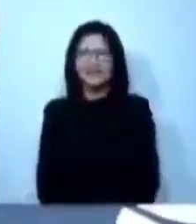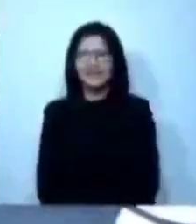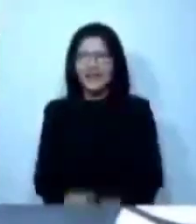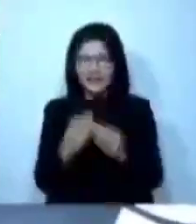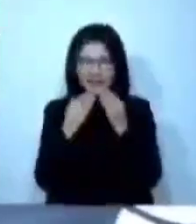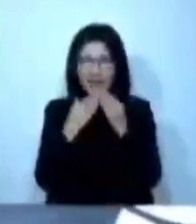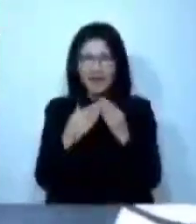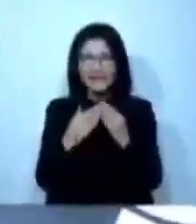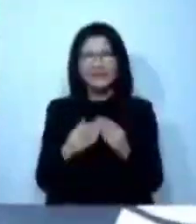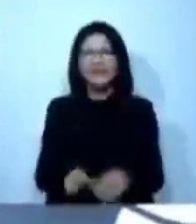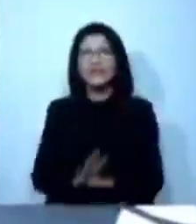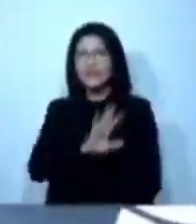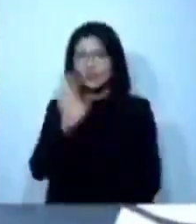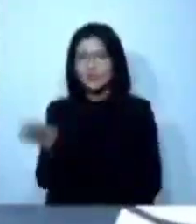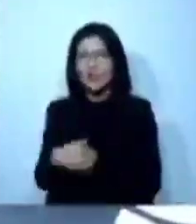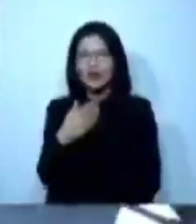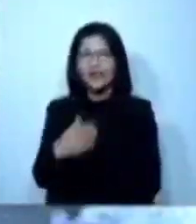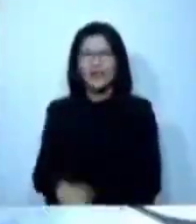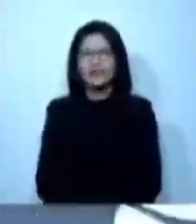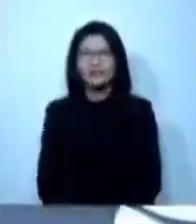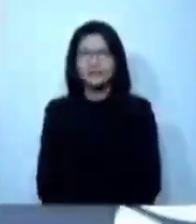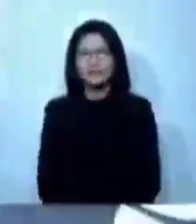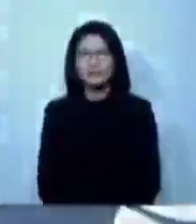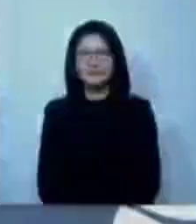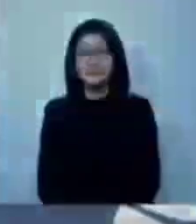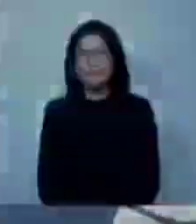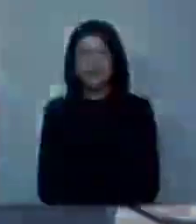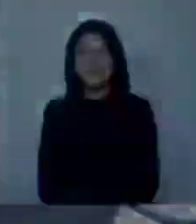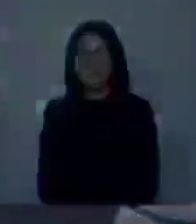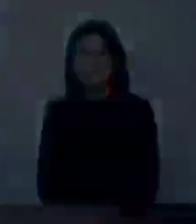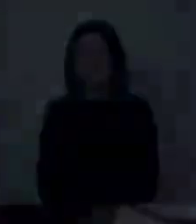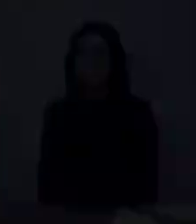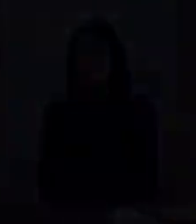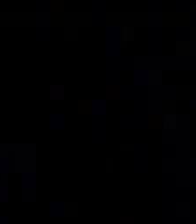Pak Prabowo. Terima kasih, Manis. Terima kasih, Pak Ganjar. Baik, mohon izin kita selfie dulu, Bapak.